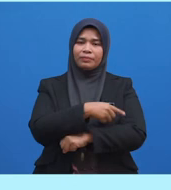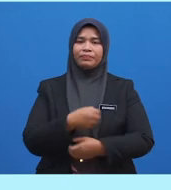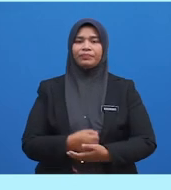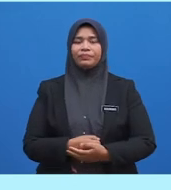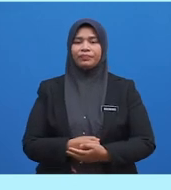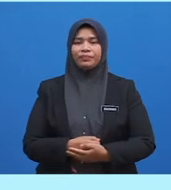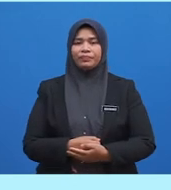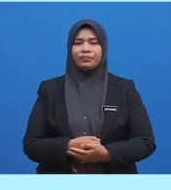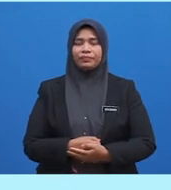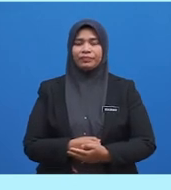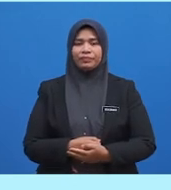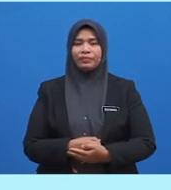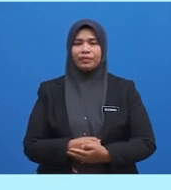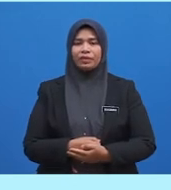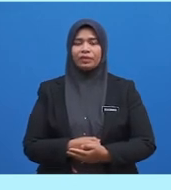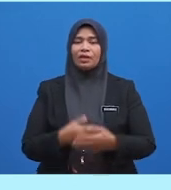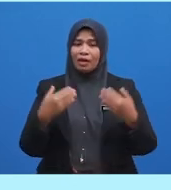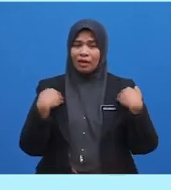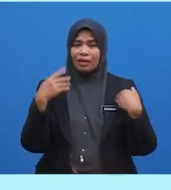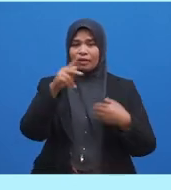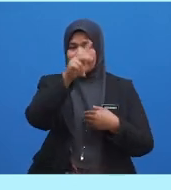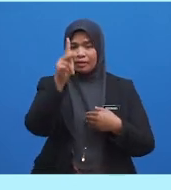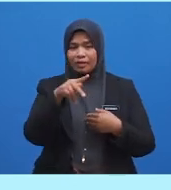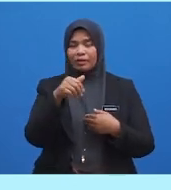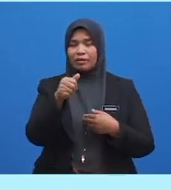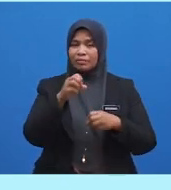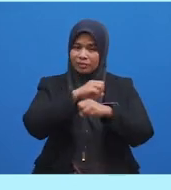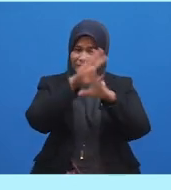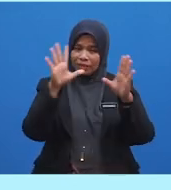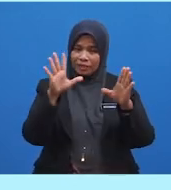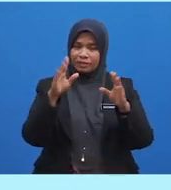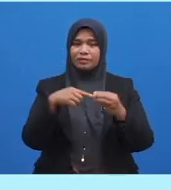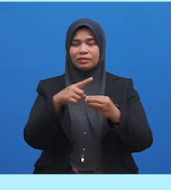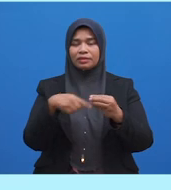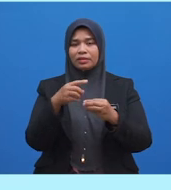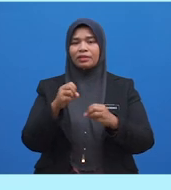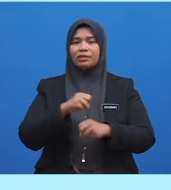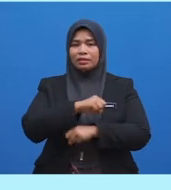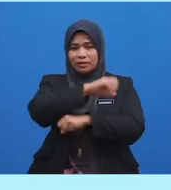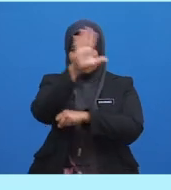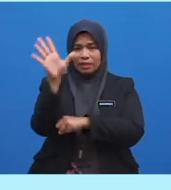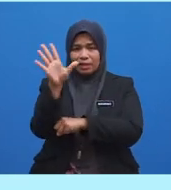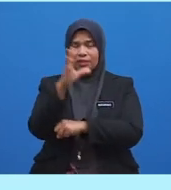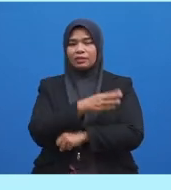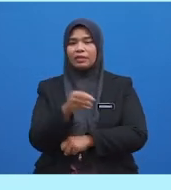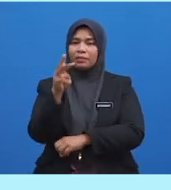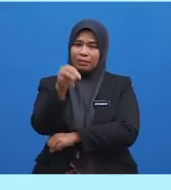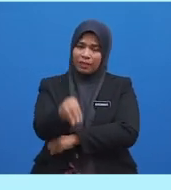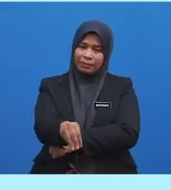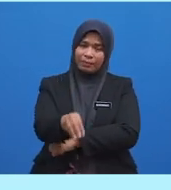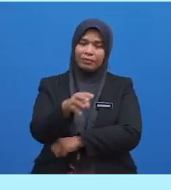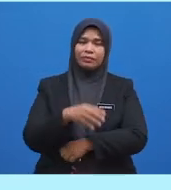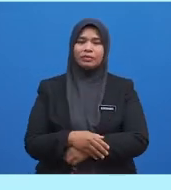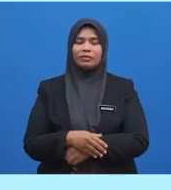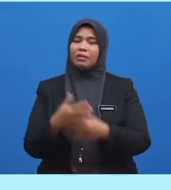ini Hai adakah kamu jelas tentang siang dan malam